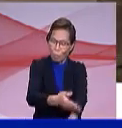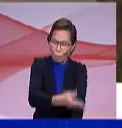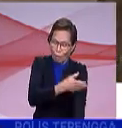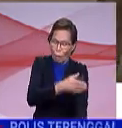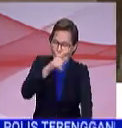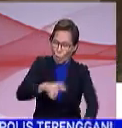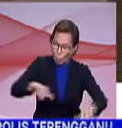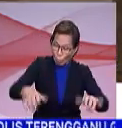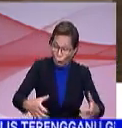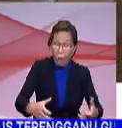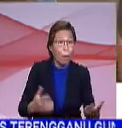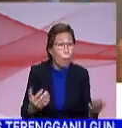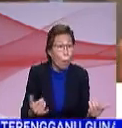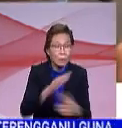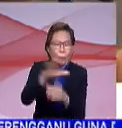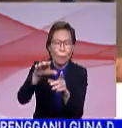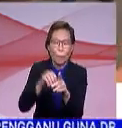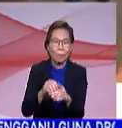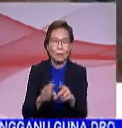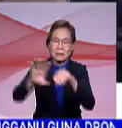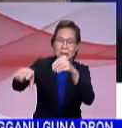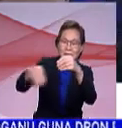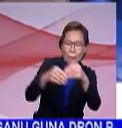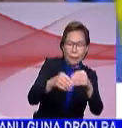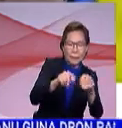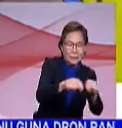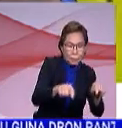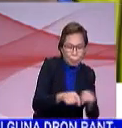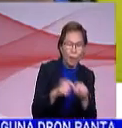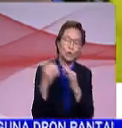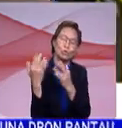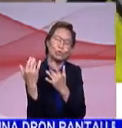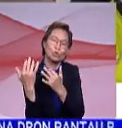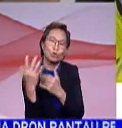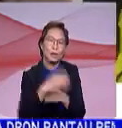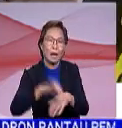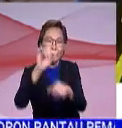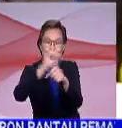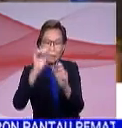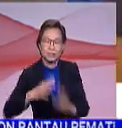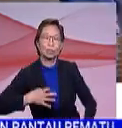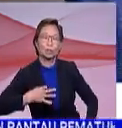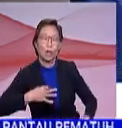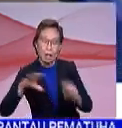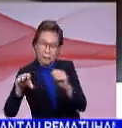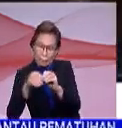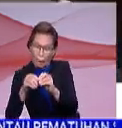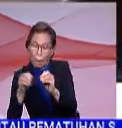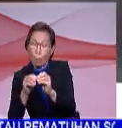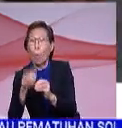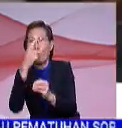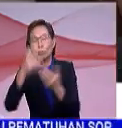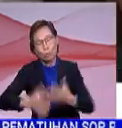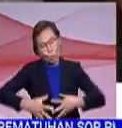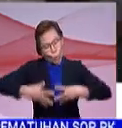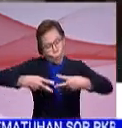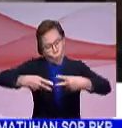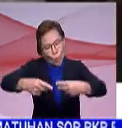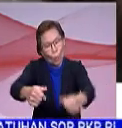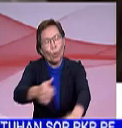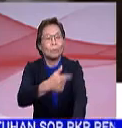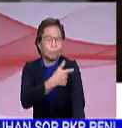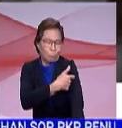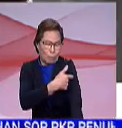perlu dilakukan termasuk menambah tempat menunggu dan bilangan petugas sukarelawan bagi melancarkan proses